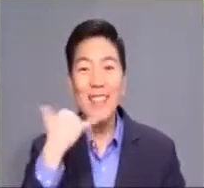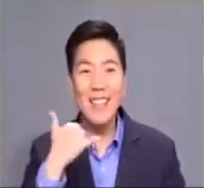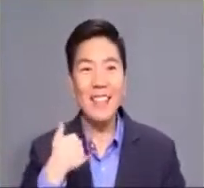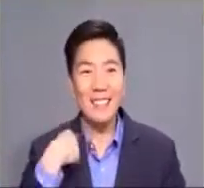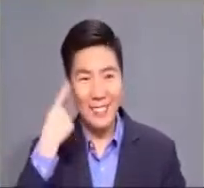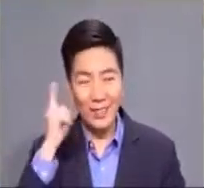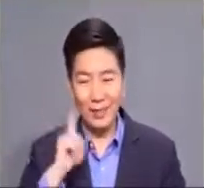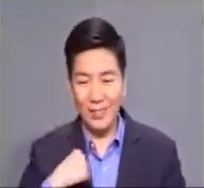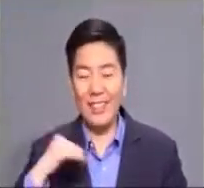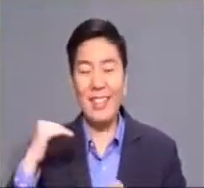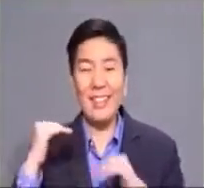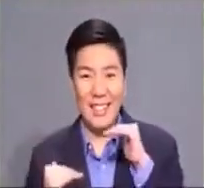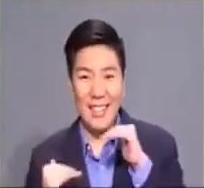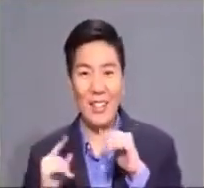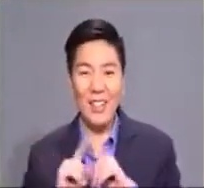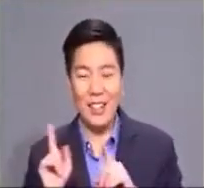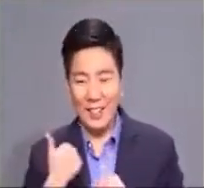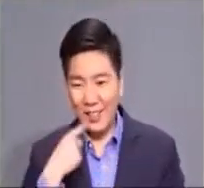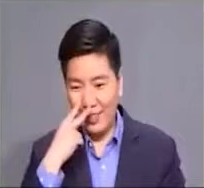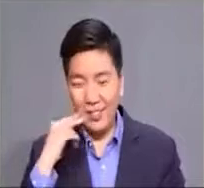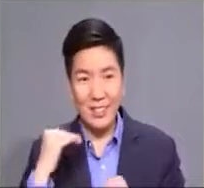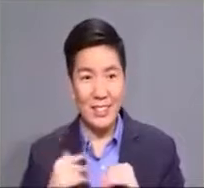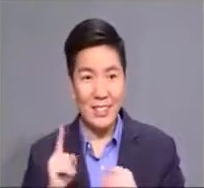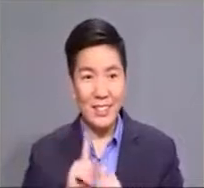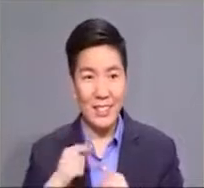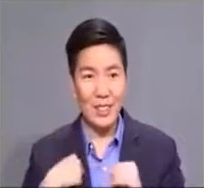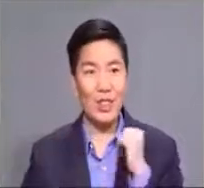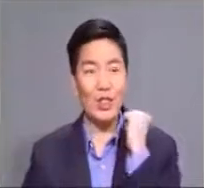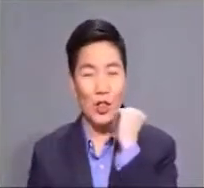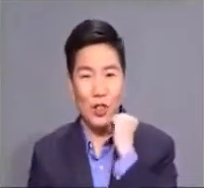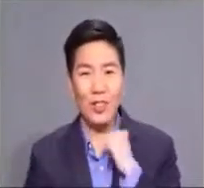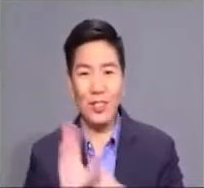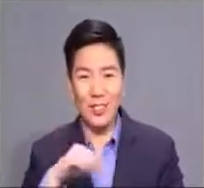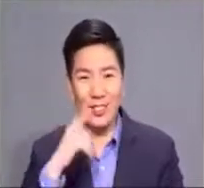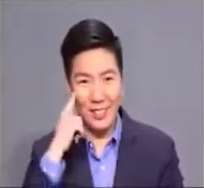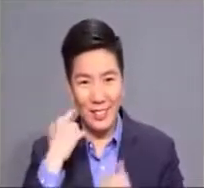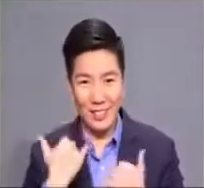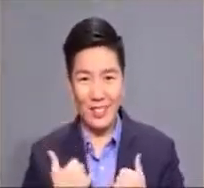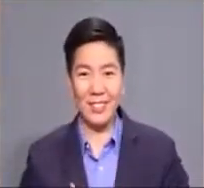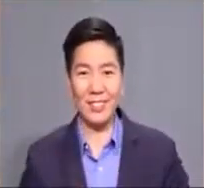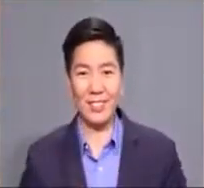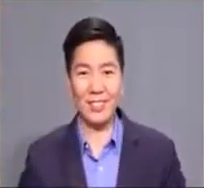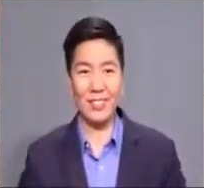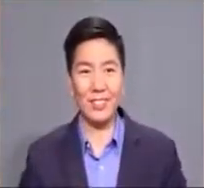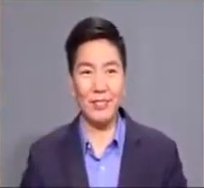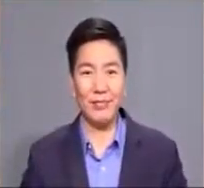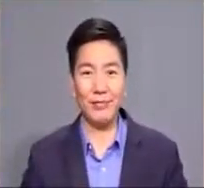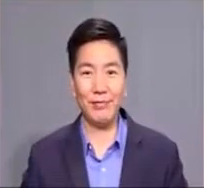าผมมาเตี้ยไม่ใช่เตี้ยธรรมดานะจนด้วย ไม่จนแล้ว